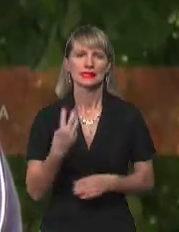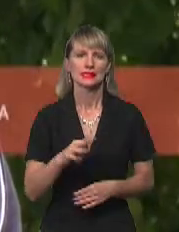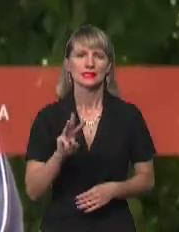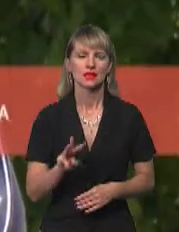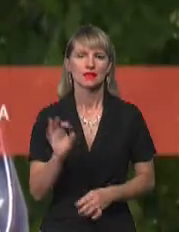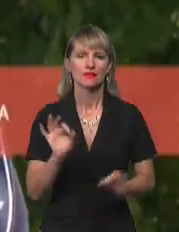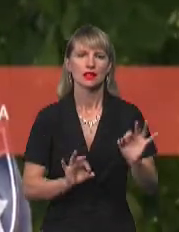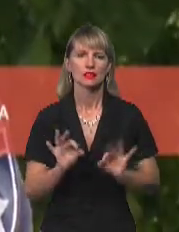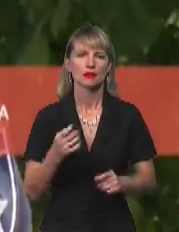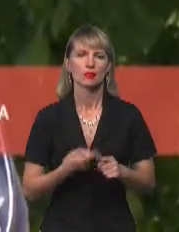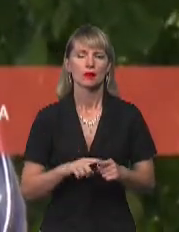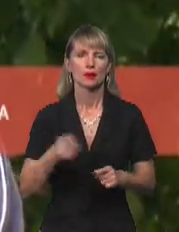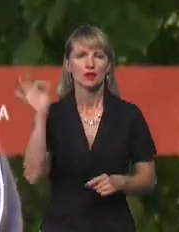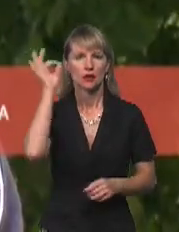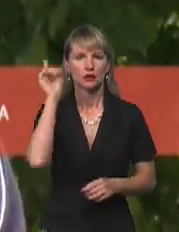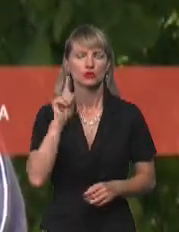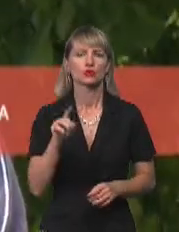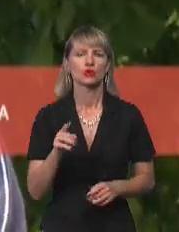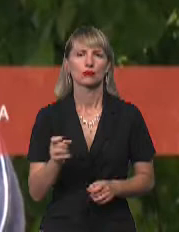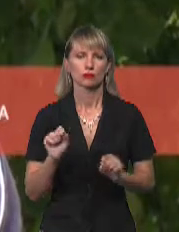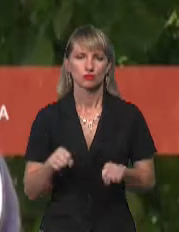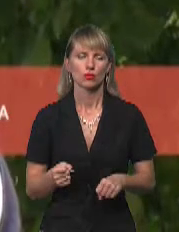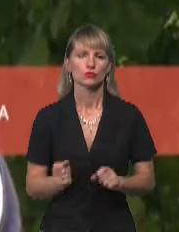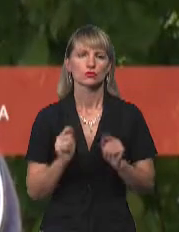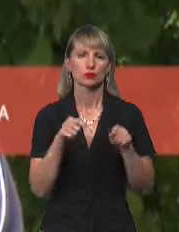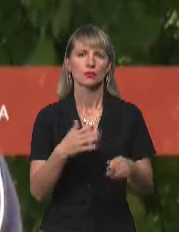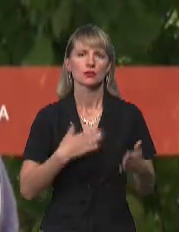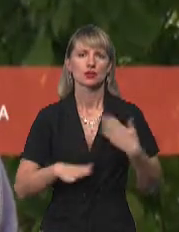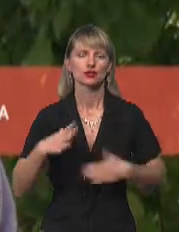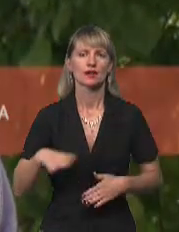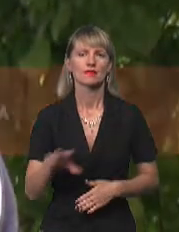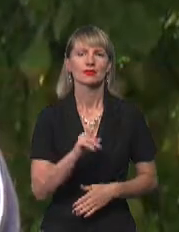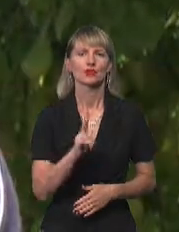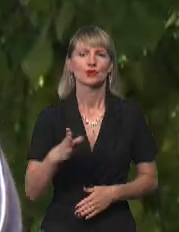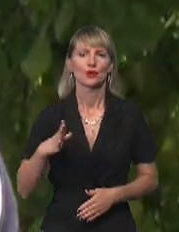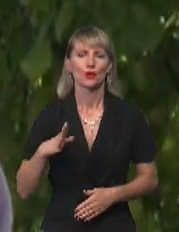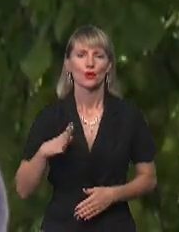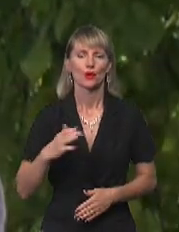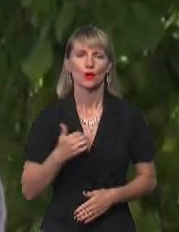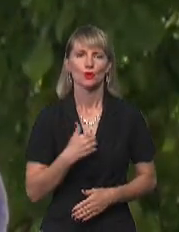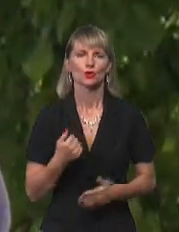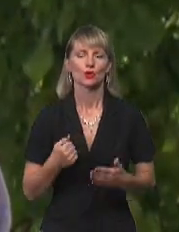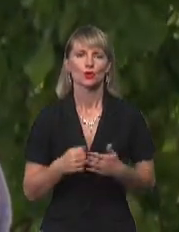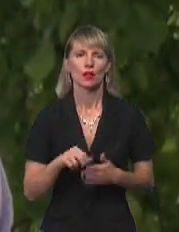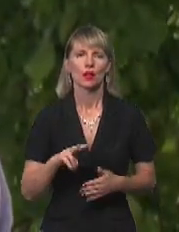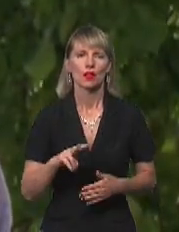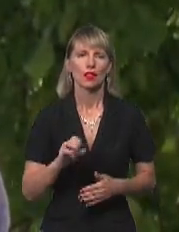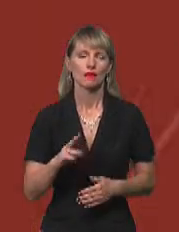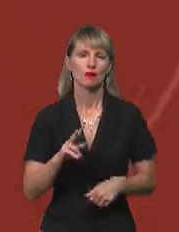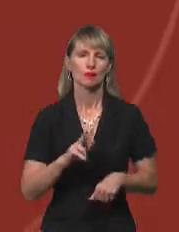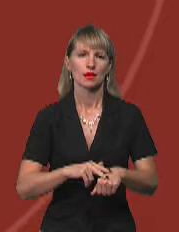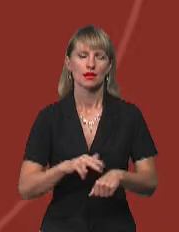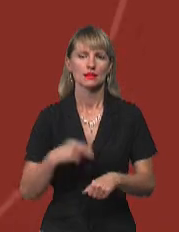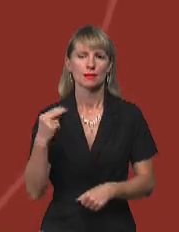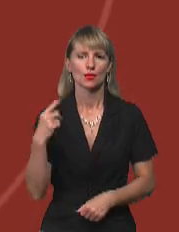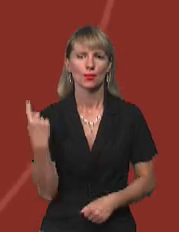33%. Тож ми нагадуємо, що набір триває і з радістю чекаємо всіх охочих до лав патрульної поліції Запорізької області.